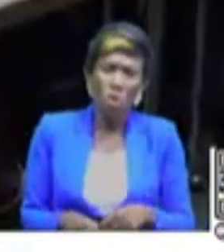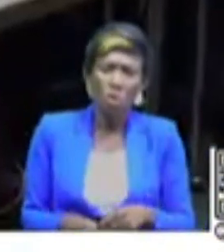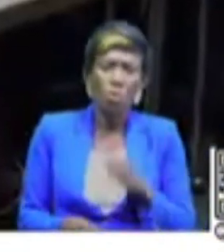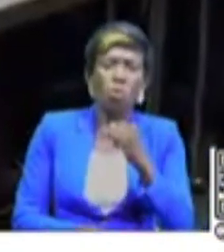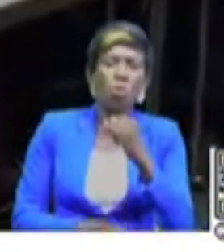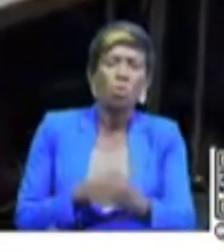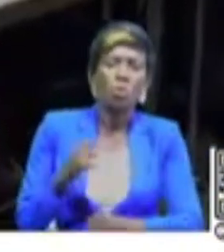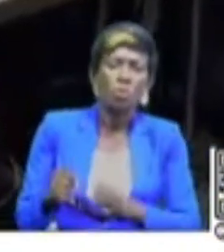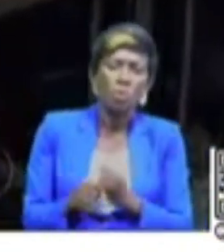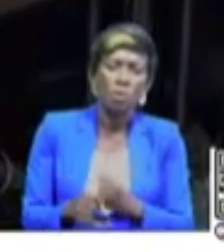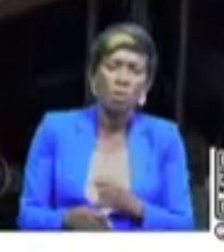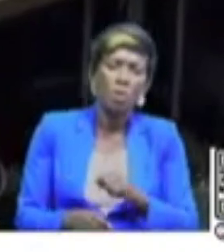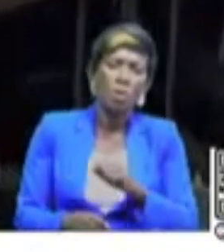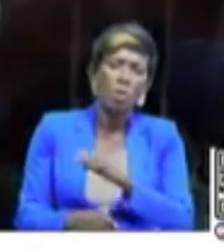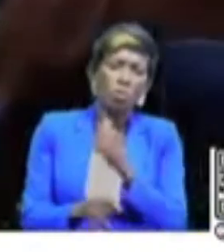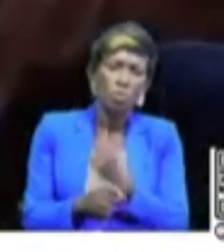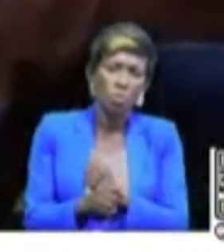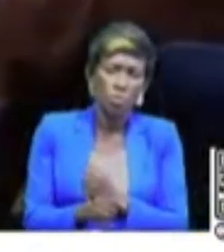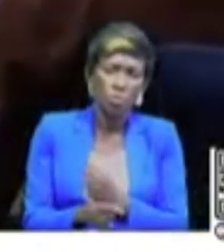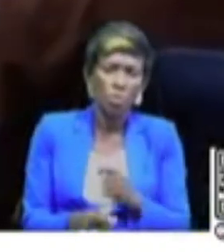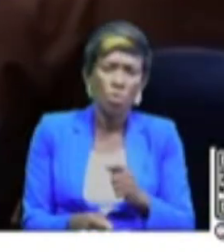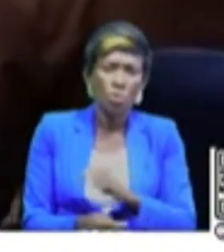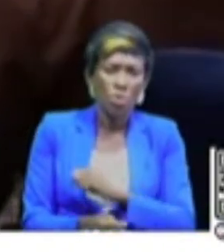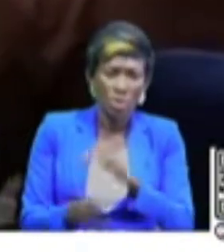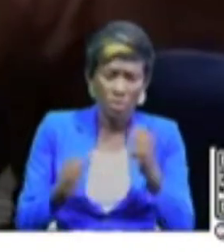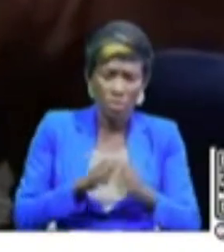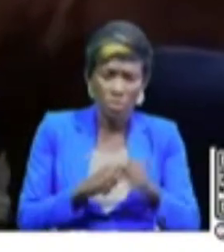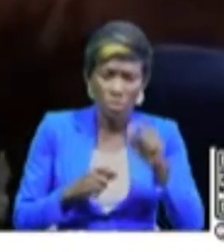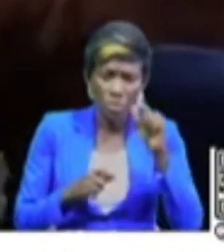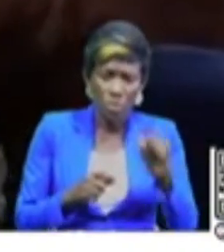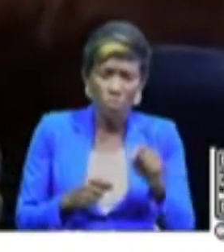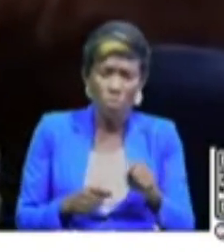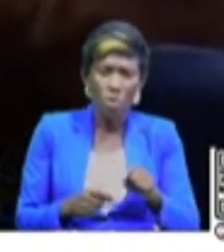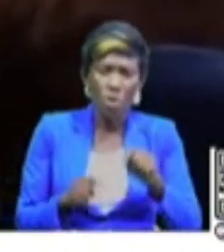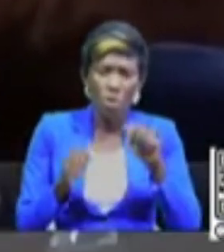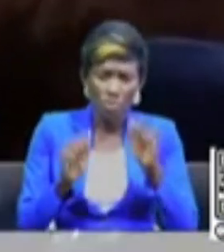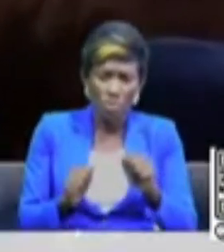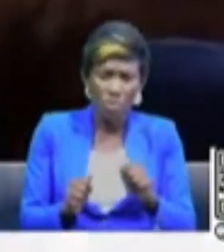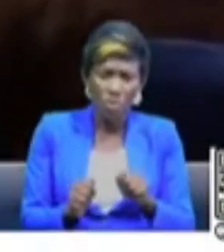de la transition sont les étapes clés pouvant conduire